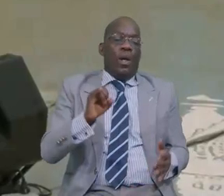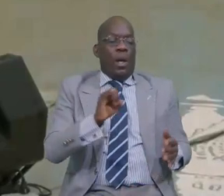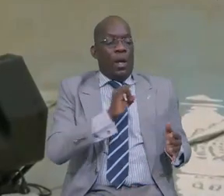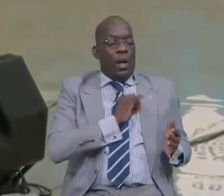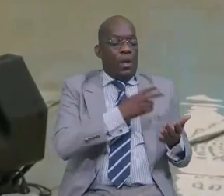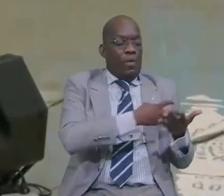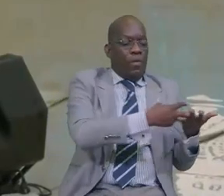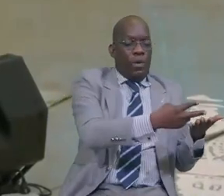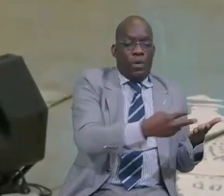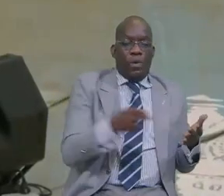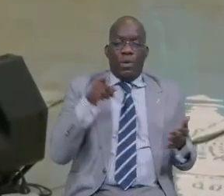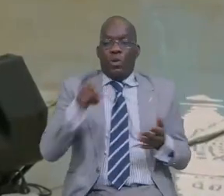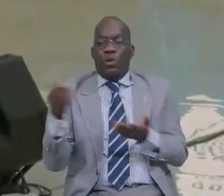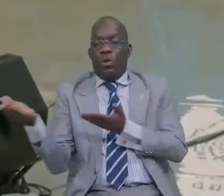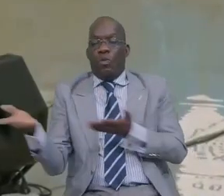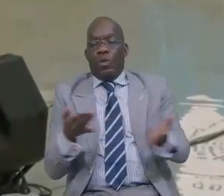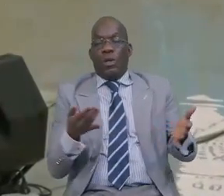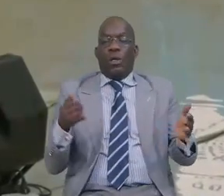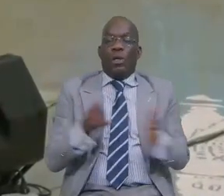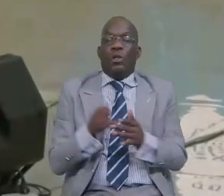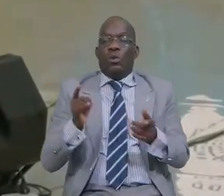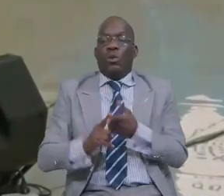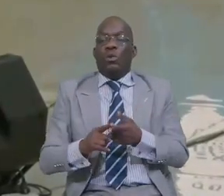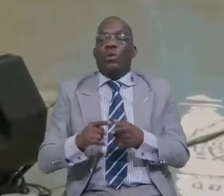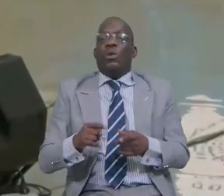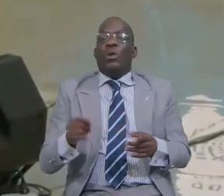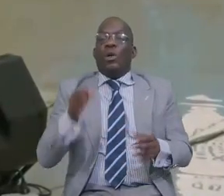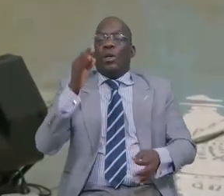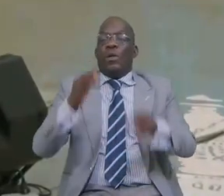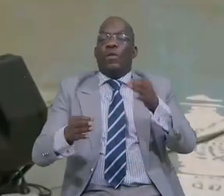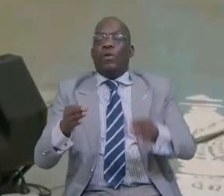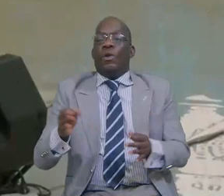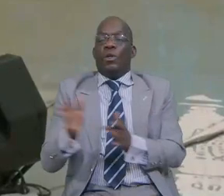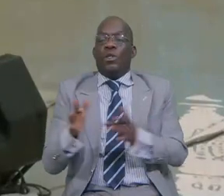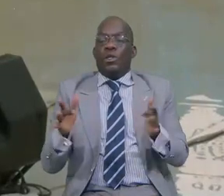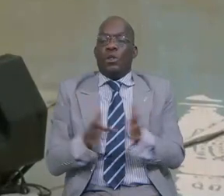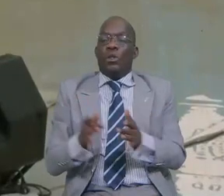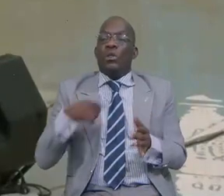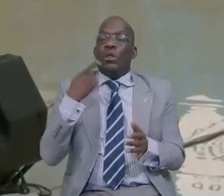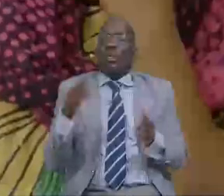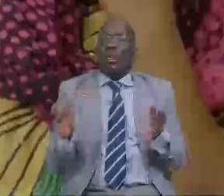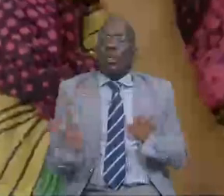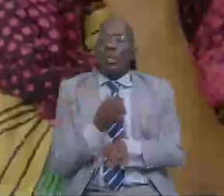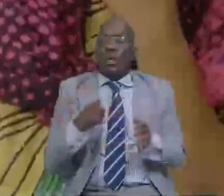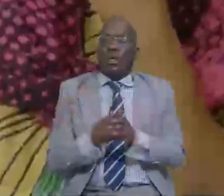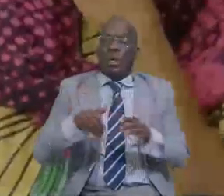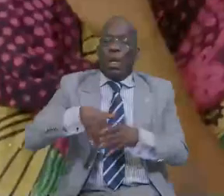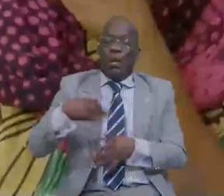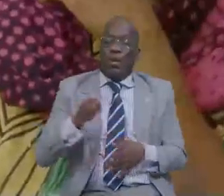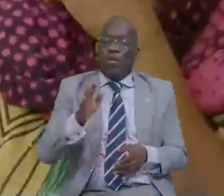j'ai échoué, et tu ramènes ça. Jésus a dit, ôte cela de ta bouche.